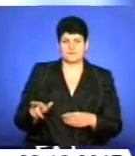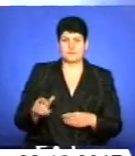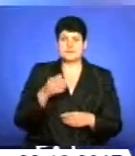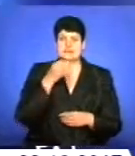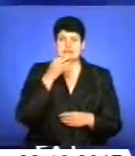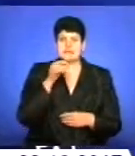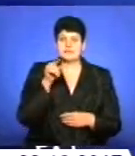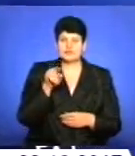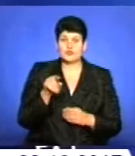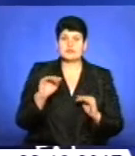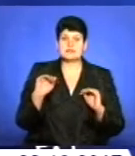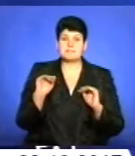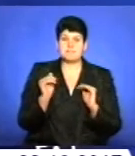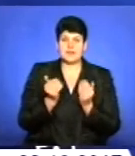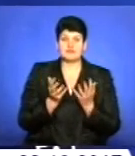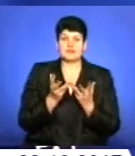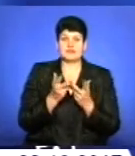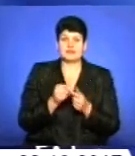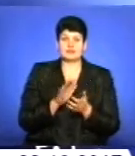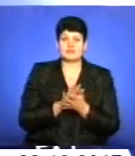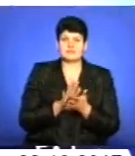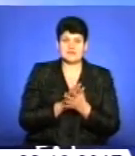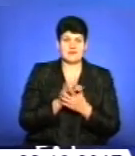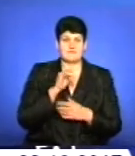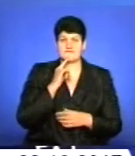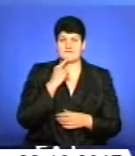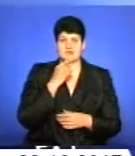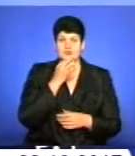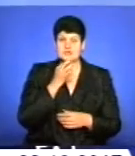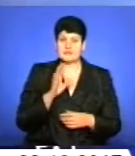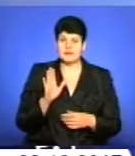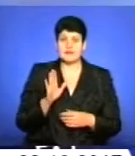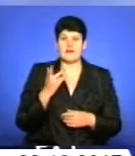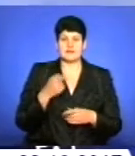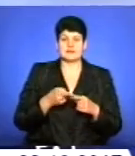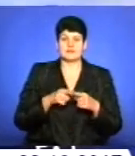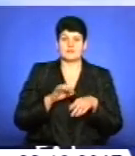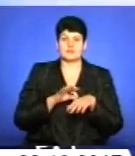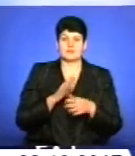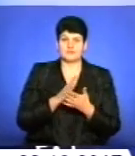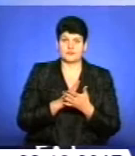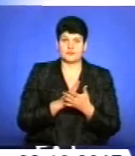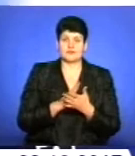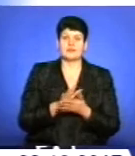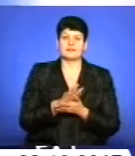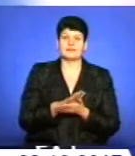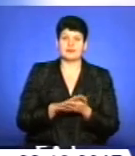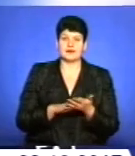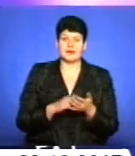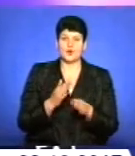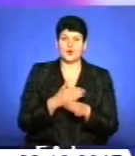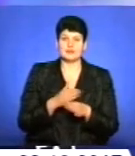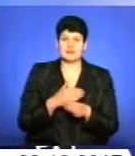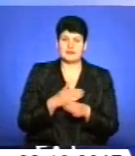що воно зменшило кількість поступлення відходів, то дуже важко, але воно проводиться. Далі проводити,